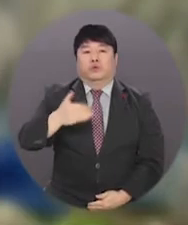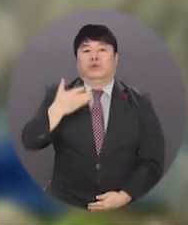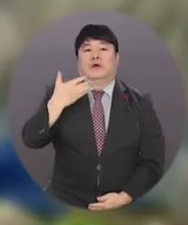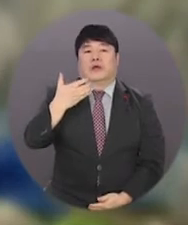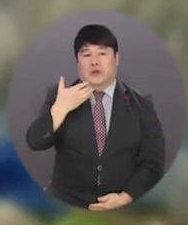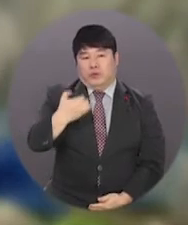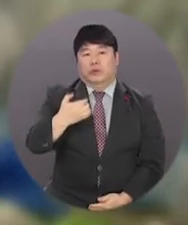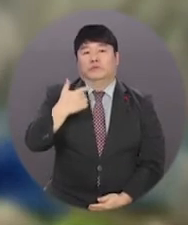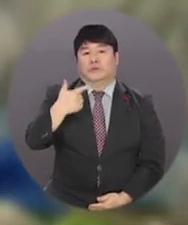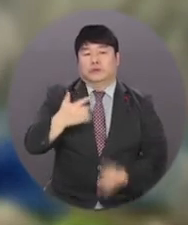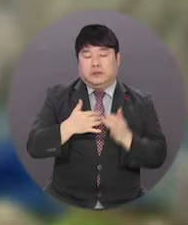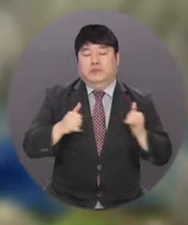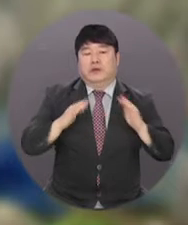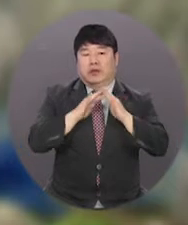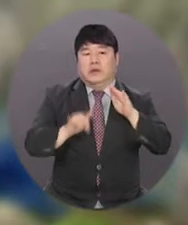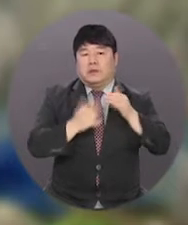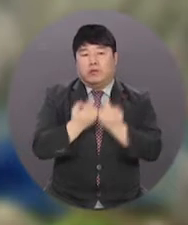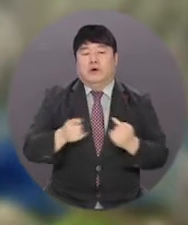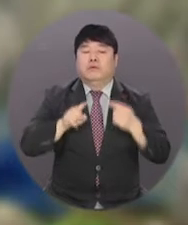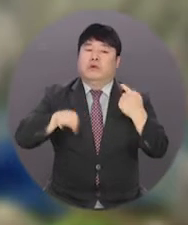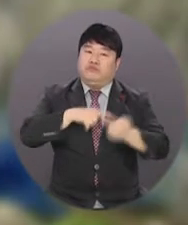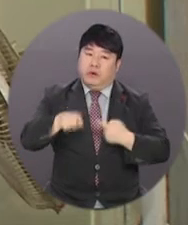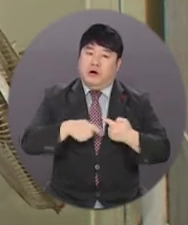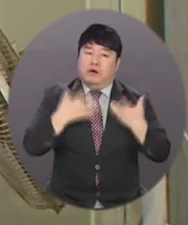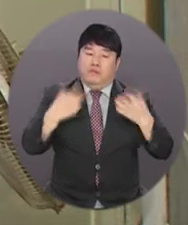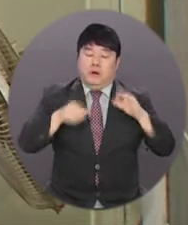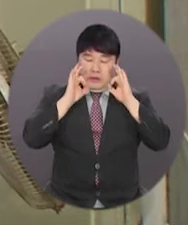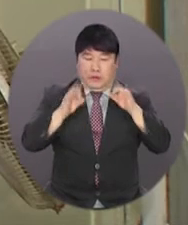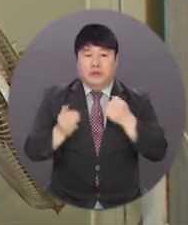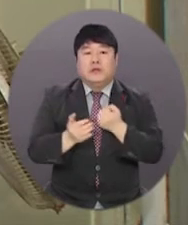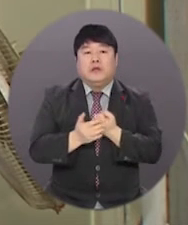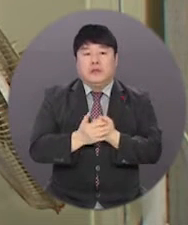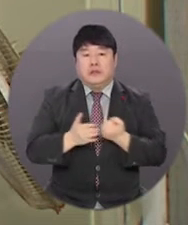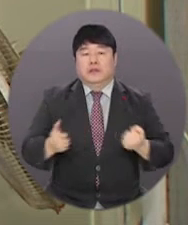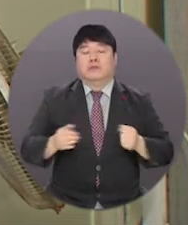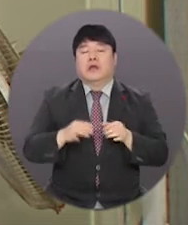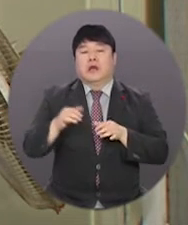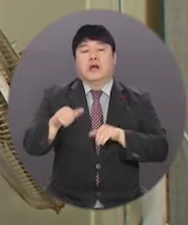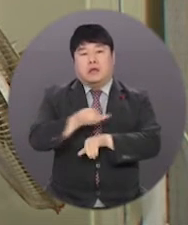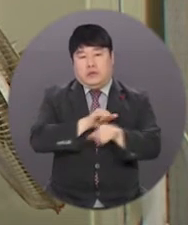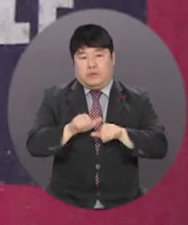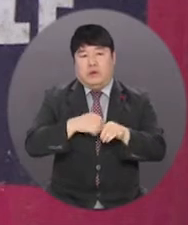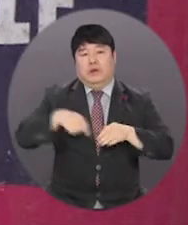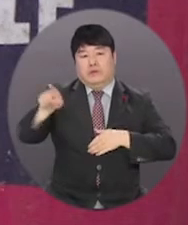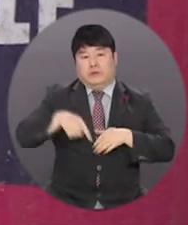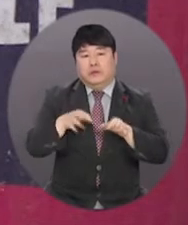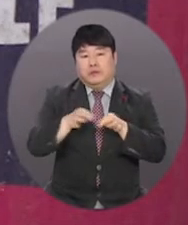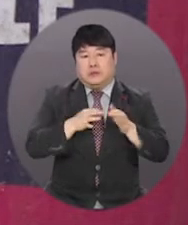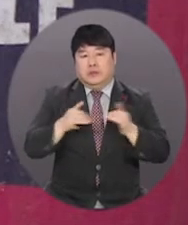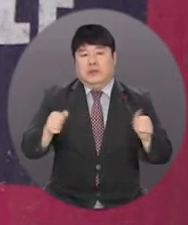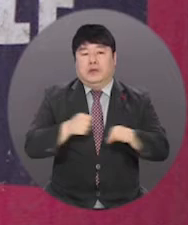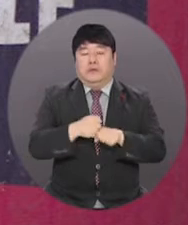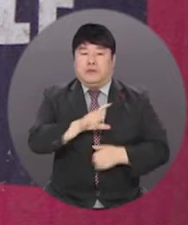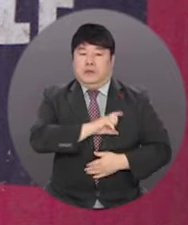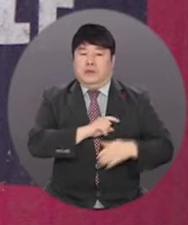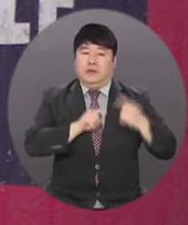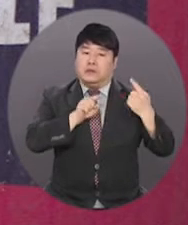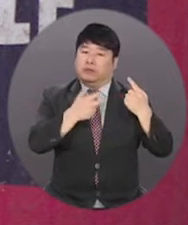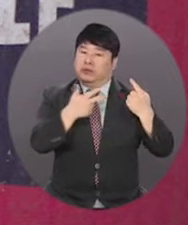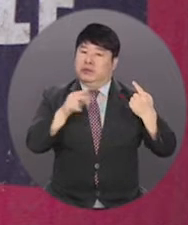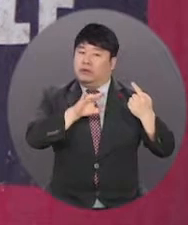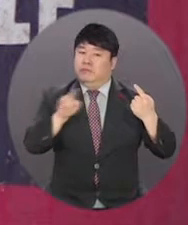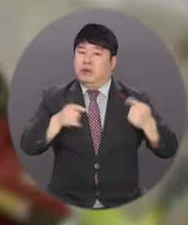996명. 가족들이 함께 운영하는 곳이 많다 보니 실제 양동시장에 드나드는 상인들은 명단에